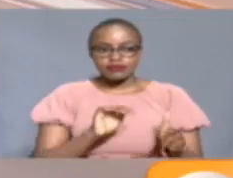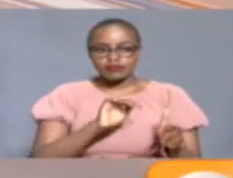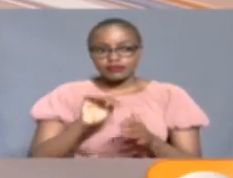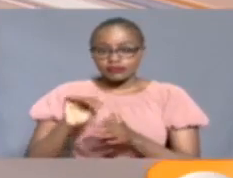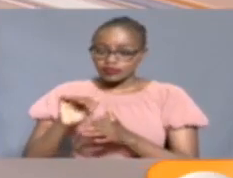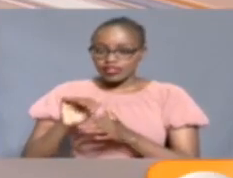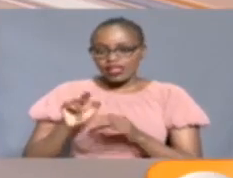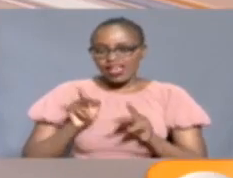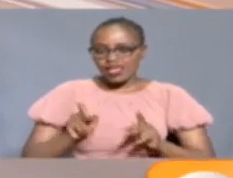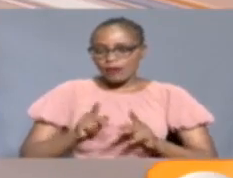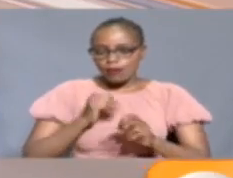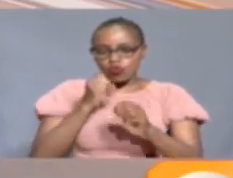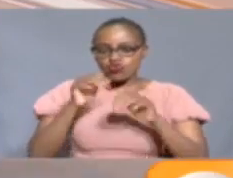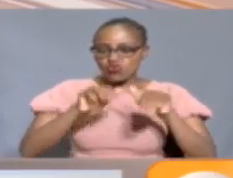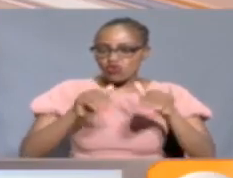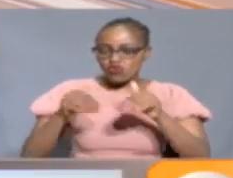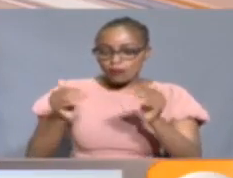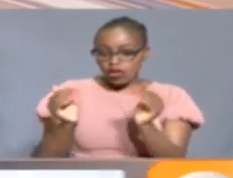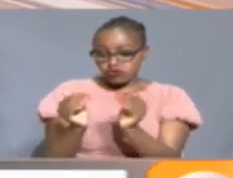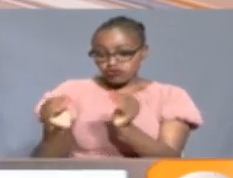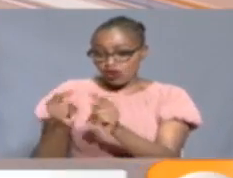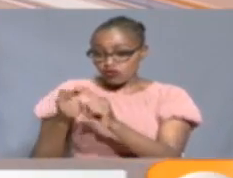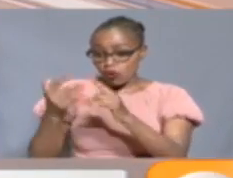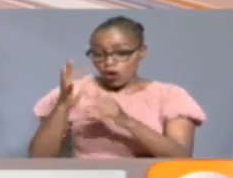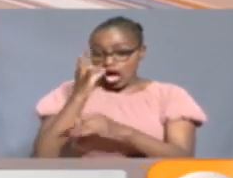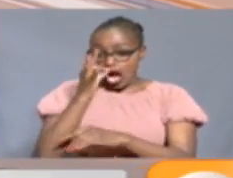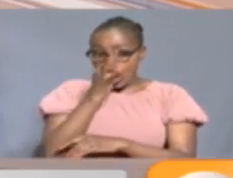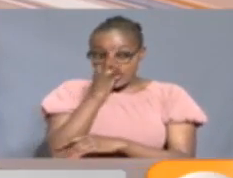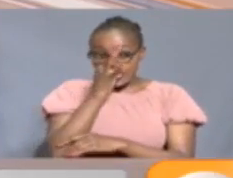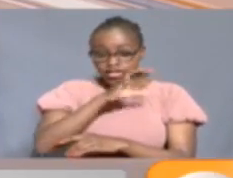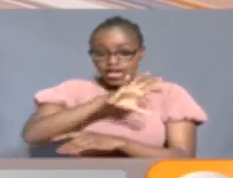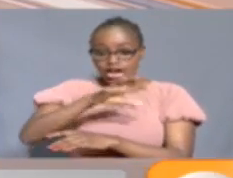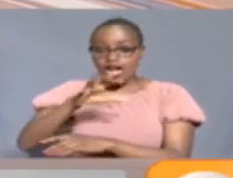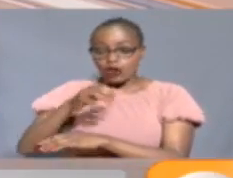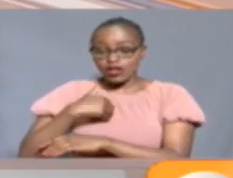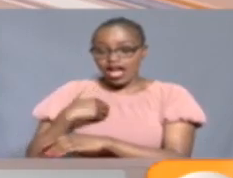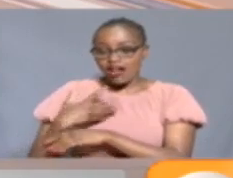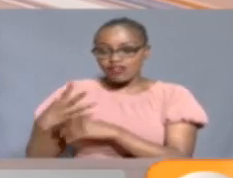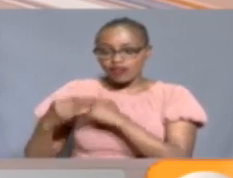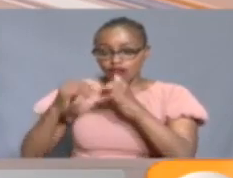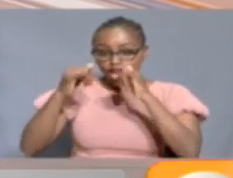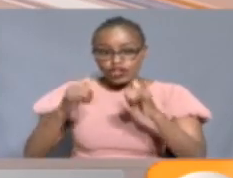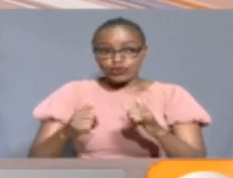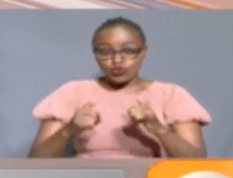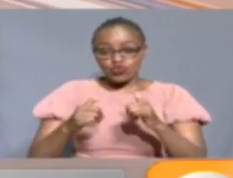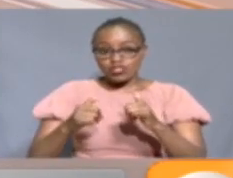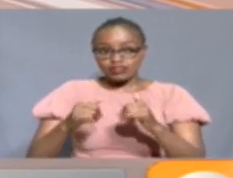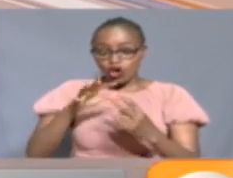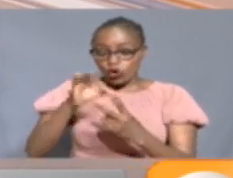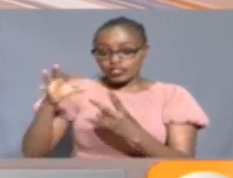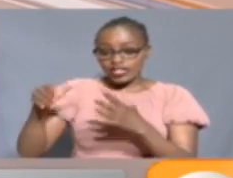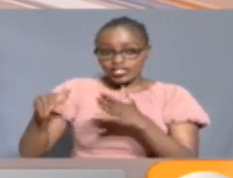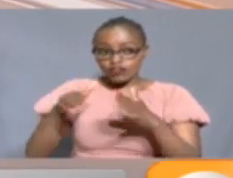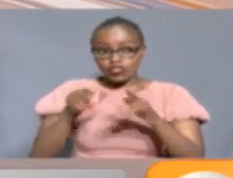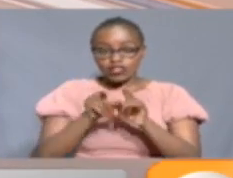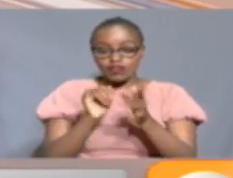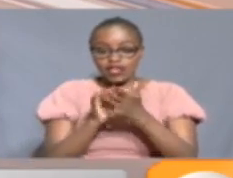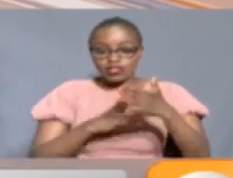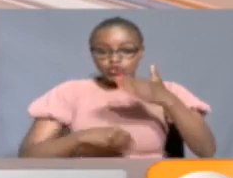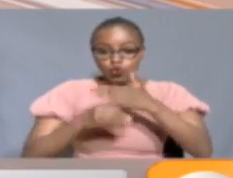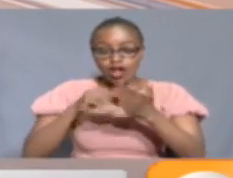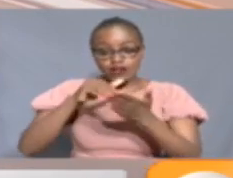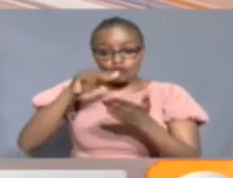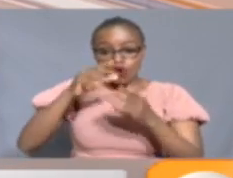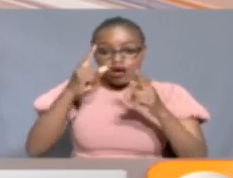Wafugaji wadogo wa ng'ombe kutoka kaunti ya Nyeri wameiga kilimo cha lishe mpya mbadala kama njia ya kuongeza uzalishaji wa